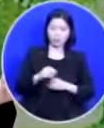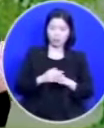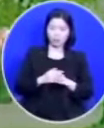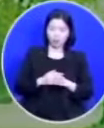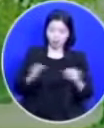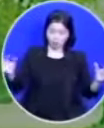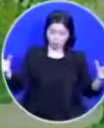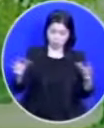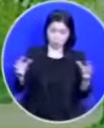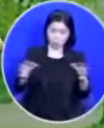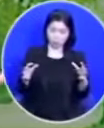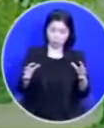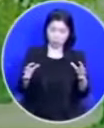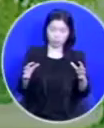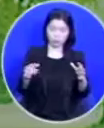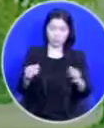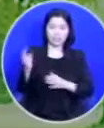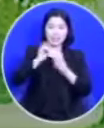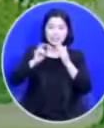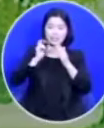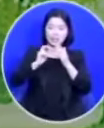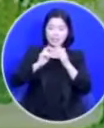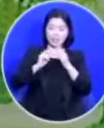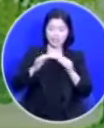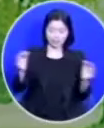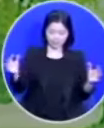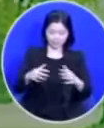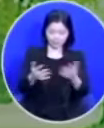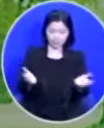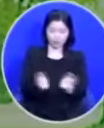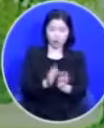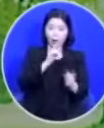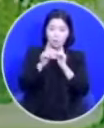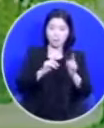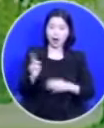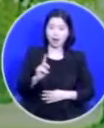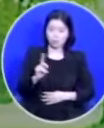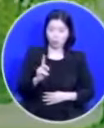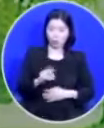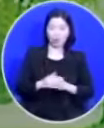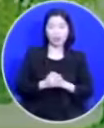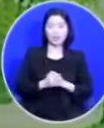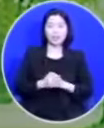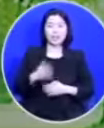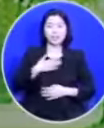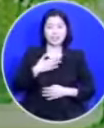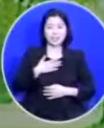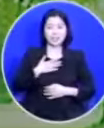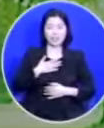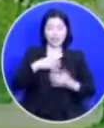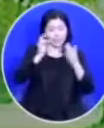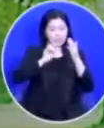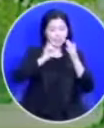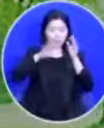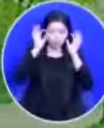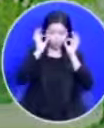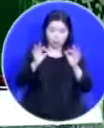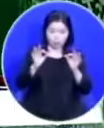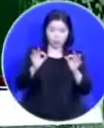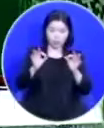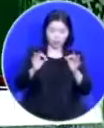모든 찬양하는 중 장단에 게 그렇게 이야기를 하세요 제가 이렇게 찬양하면서 보니까